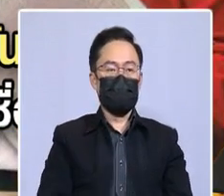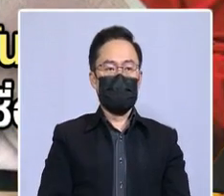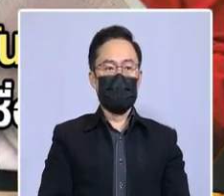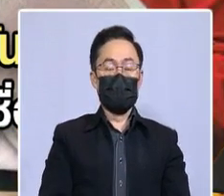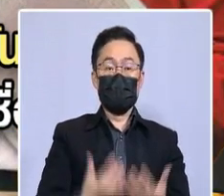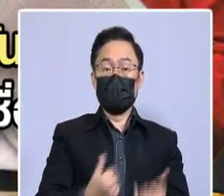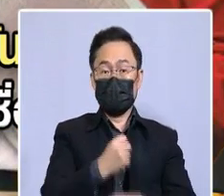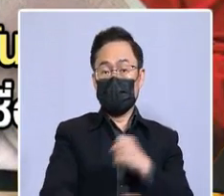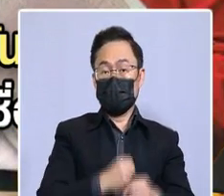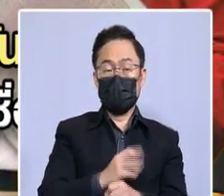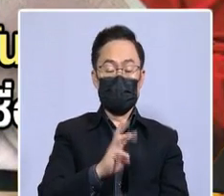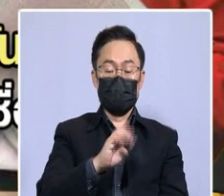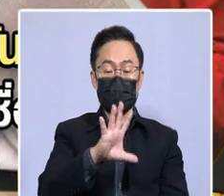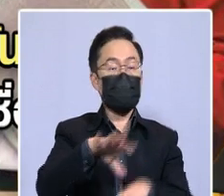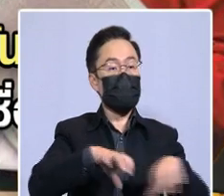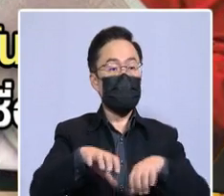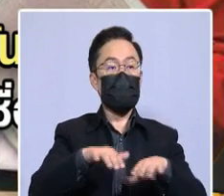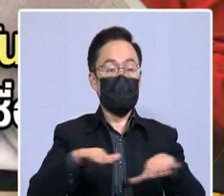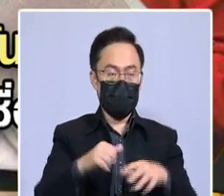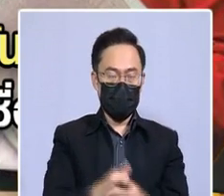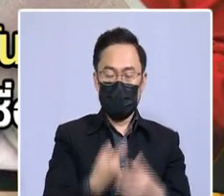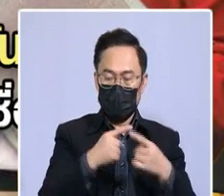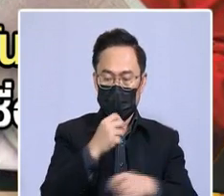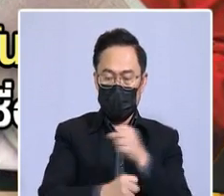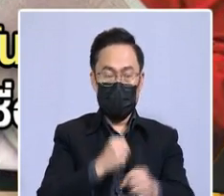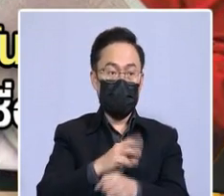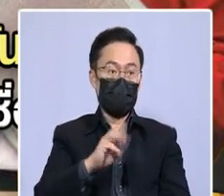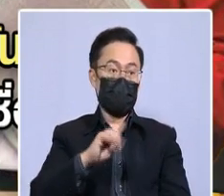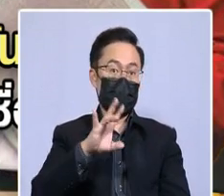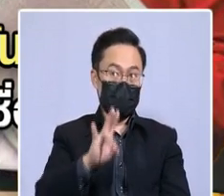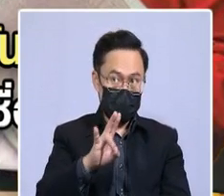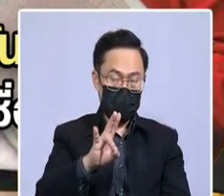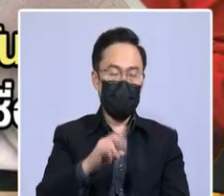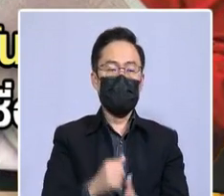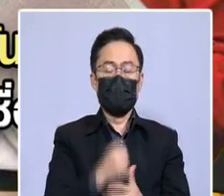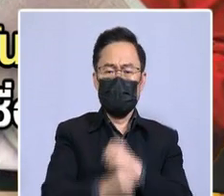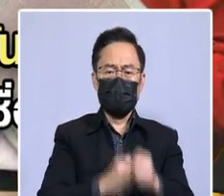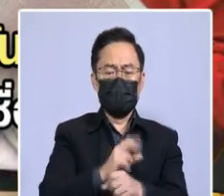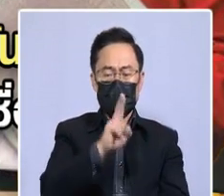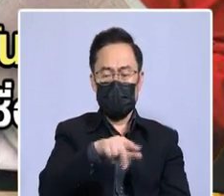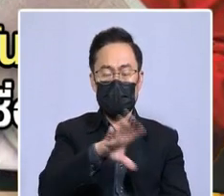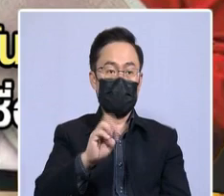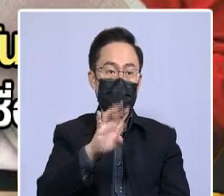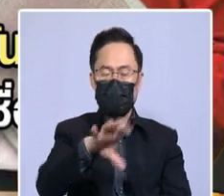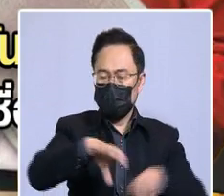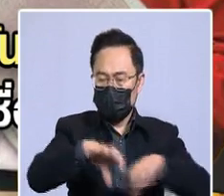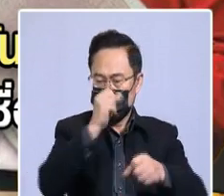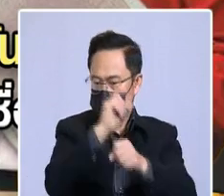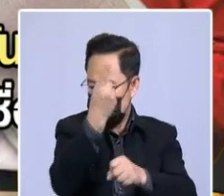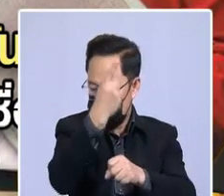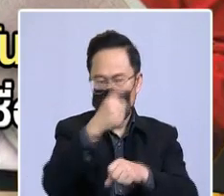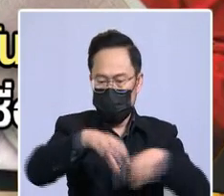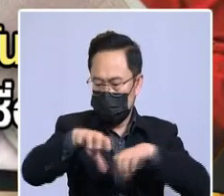าบริหารจะมี5758ตรงนั้นนะพอปี62567ก็จะเป็นการเปลี่ยนยุคห่วงจุ้ยกุ